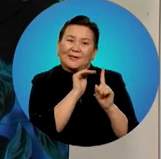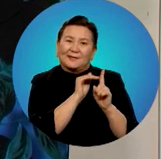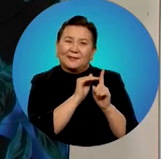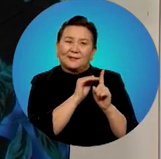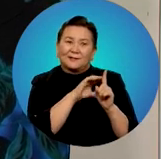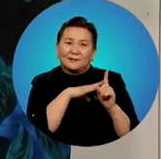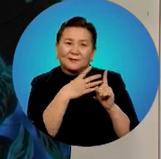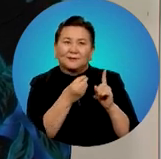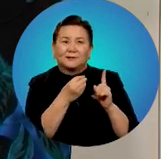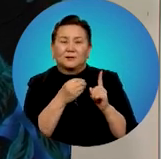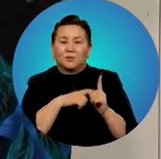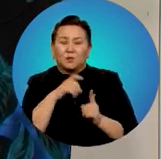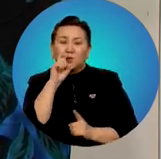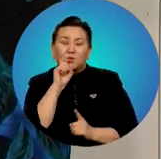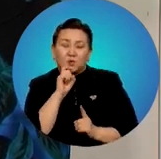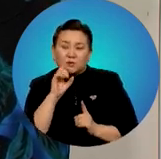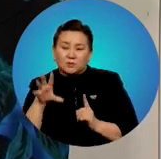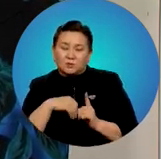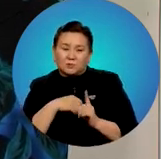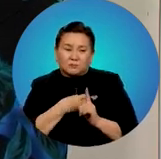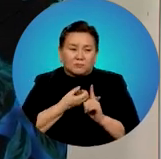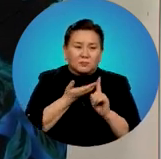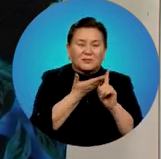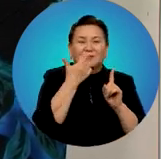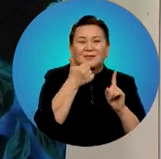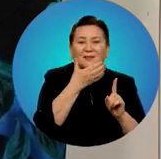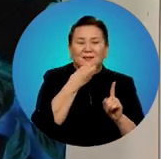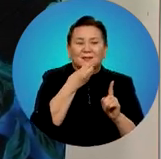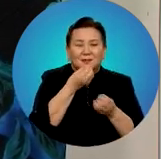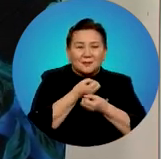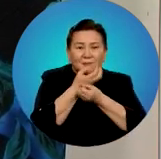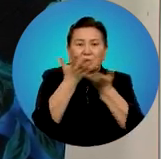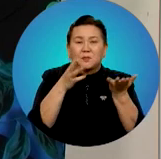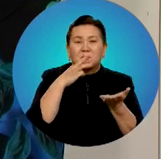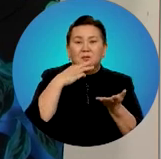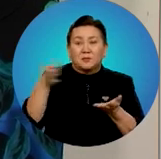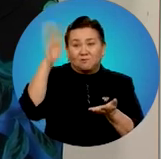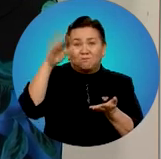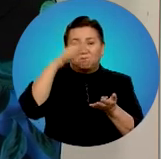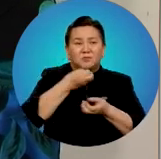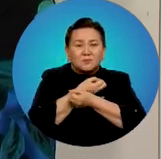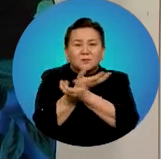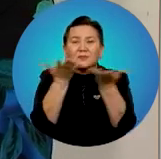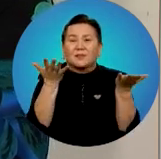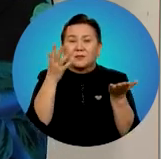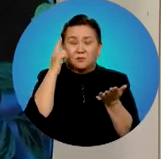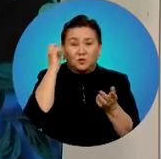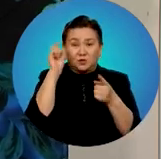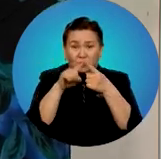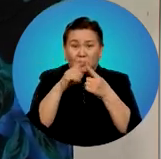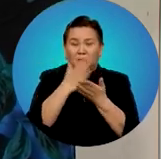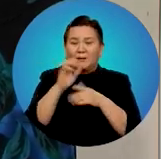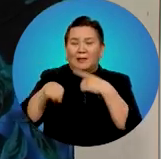бол өөрийнхөө одоо битсэн зүйлийг бусдад хөргөх, одоо сайн сайхан зүйлийг бусдад түгээх, бусдад уриалах юм зорилготой байвал илүү яс зүйтэй,